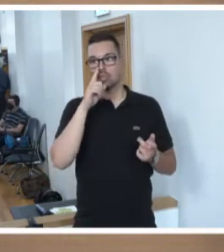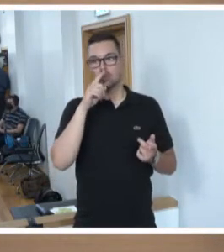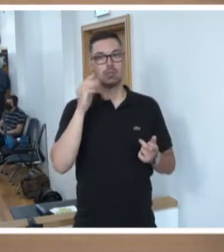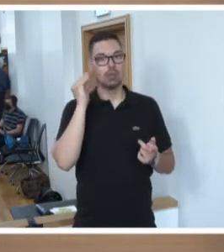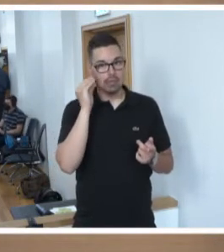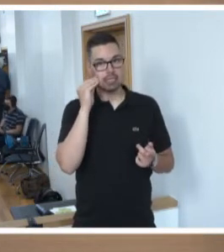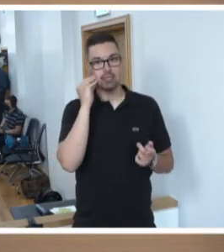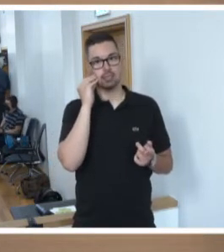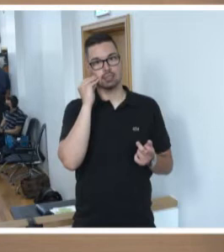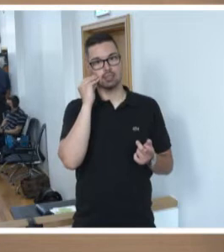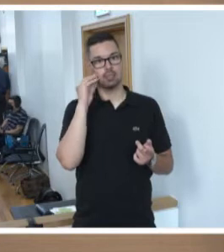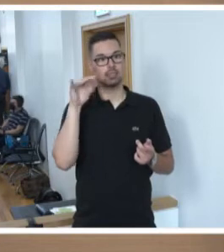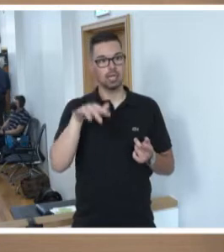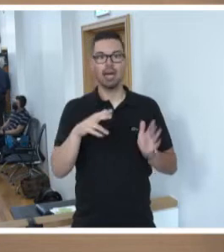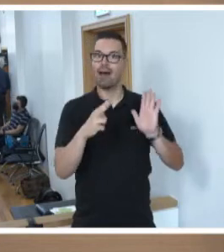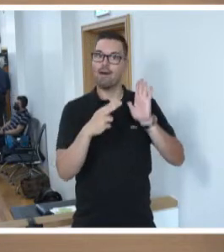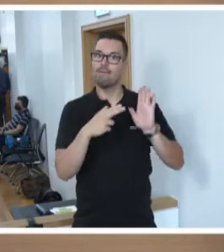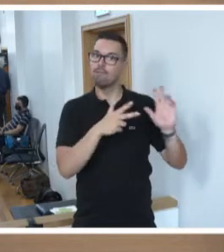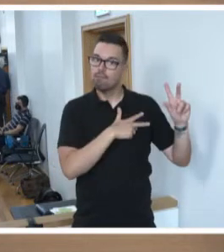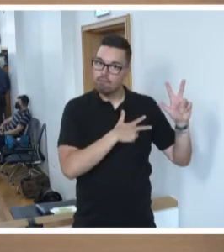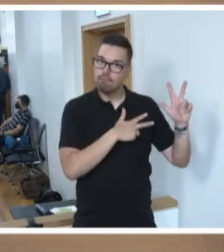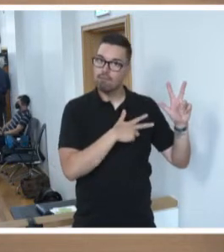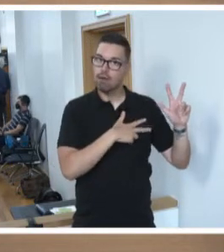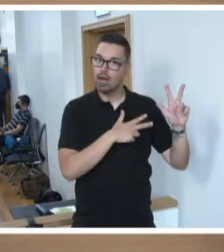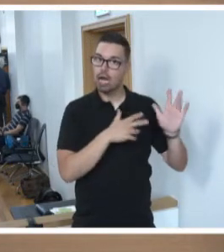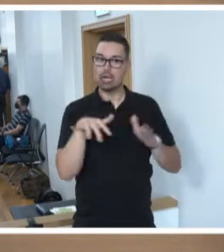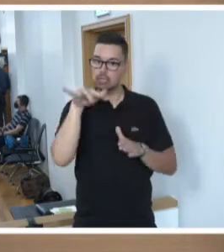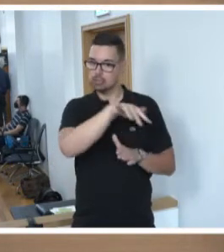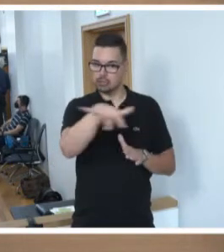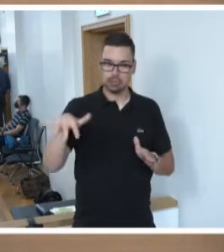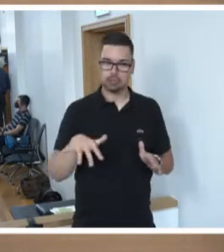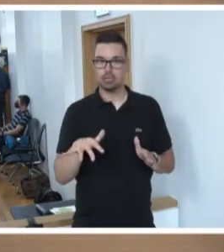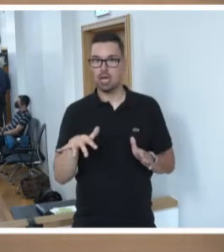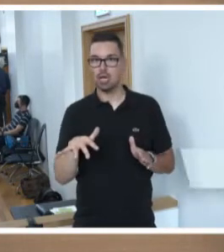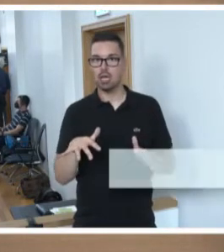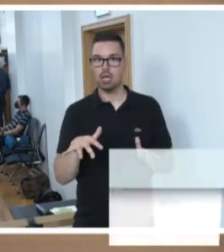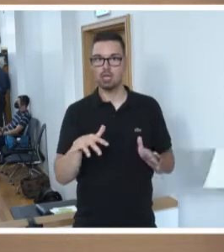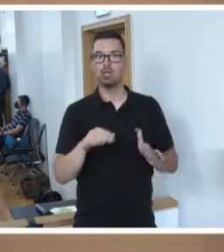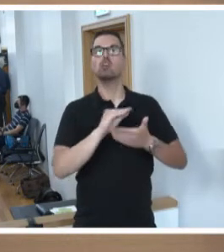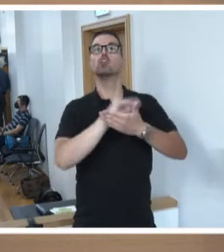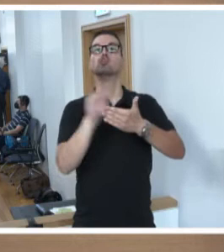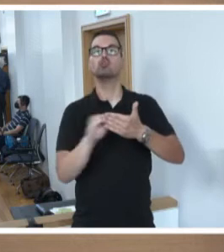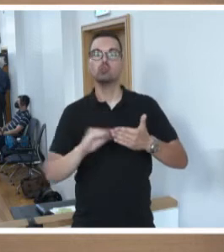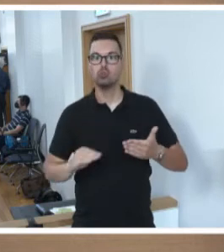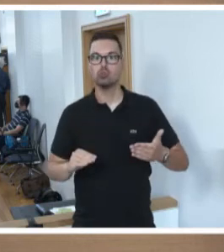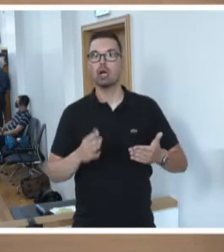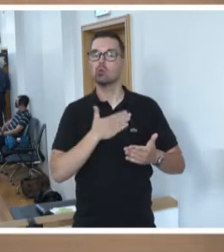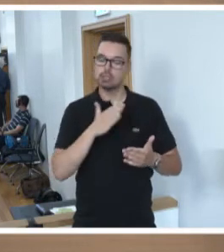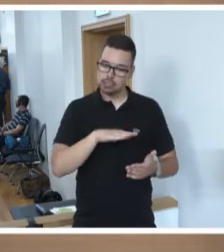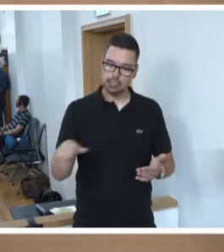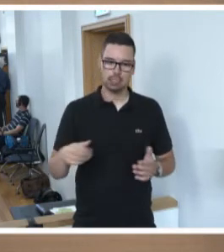diesem Gesetzesentwurf doch die wahren Hauptakteure in der Schule in den Fokus, nämlich die Schülerinnen und Schüler, unsere Kinder.